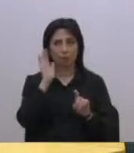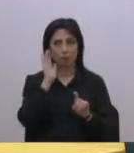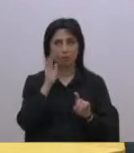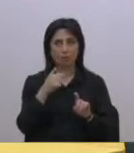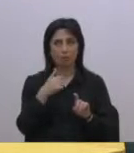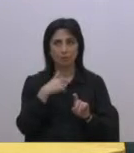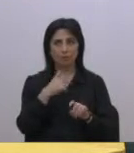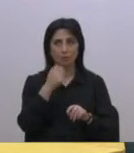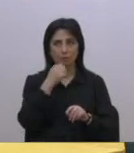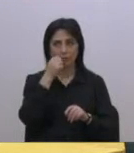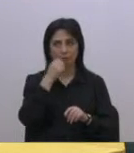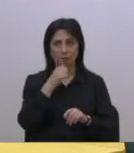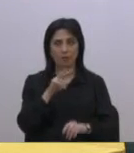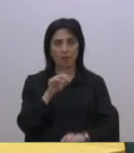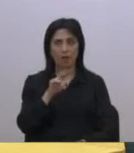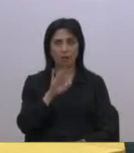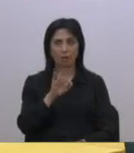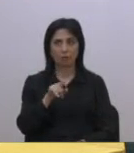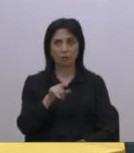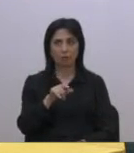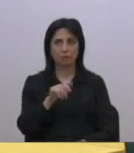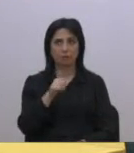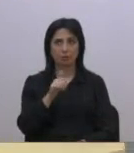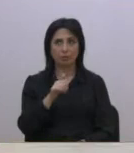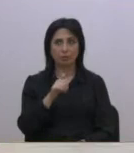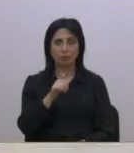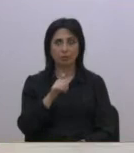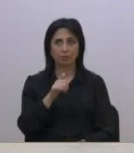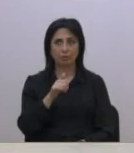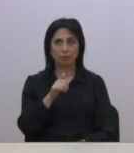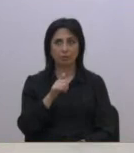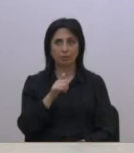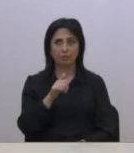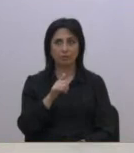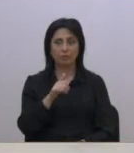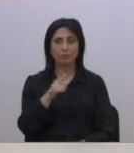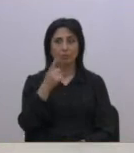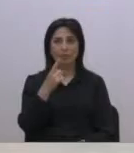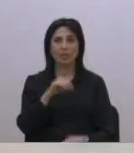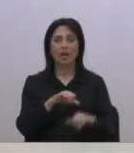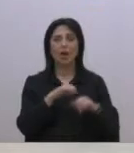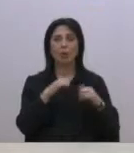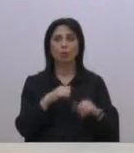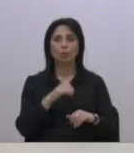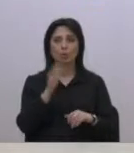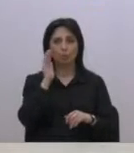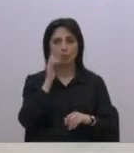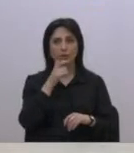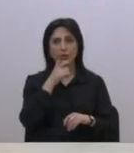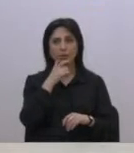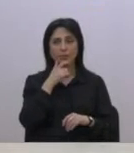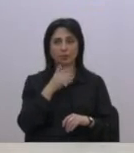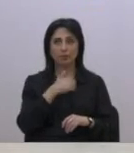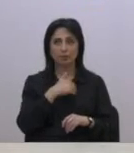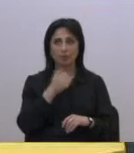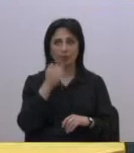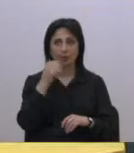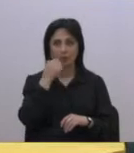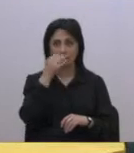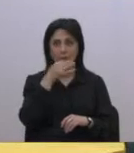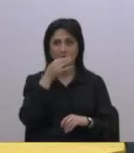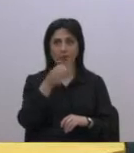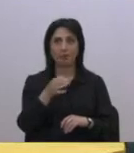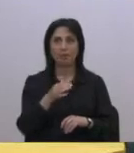მოსასმენად. მადლობა ბატონო, როგორც ჩემს ერთგულ მსმენელს, დიდი მადლობა მინდა გითხრათ.